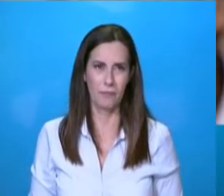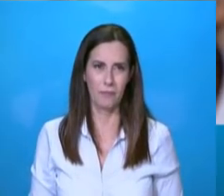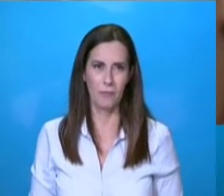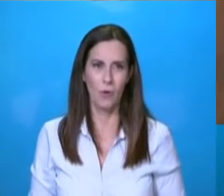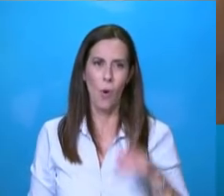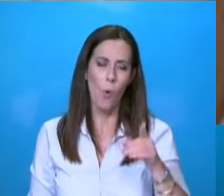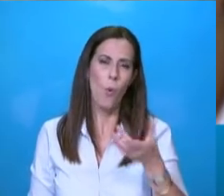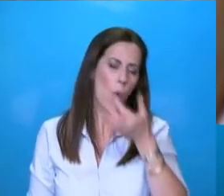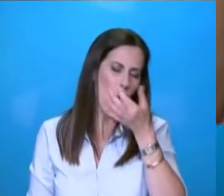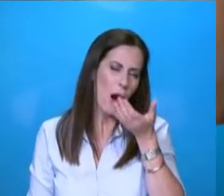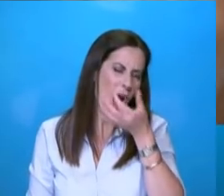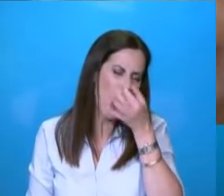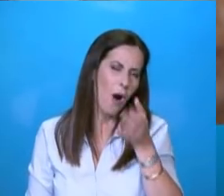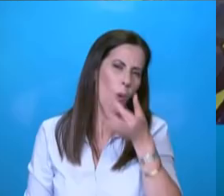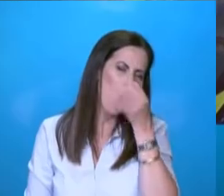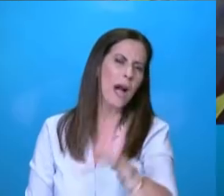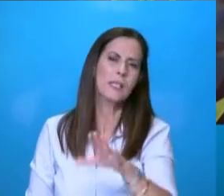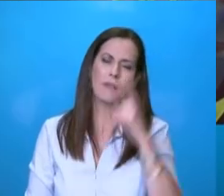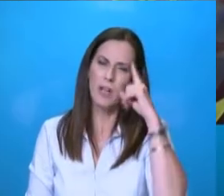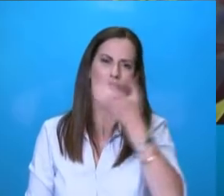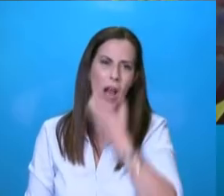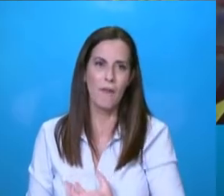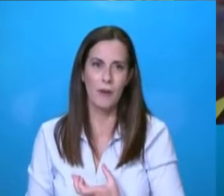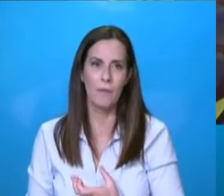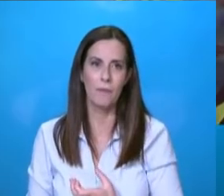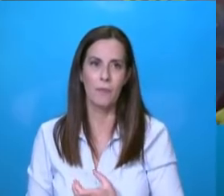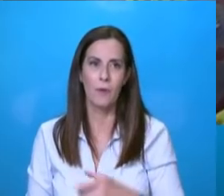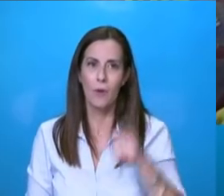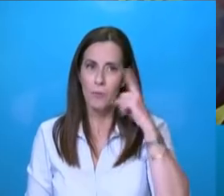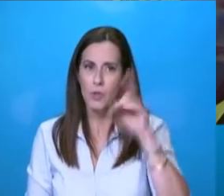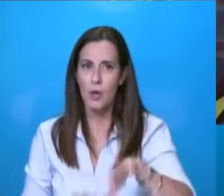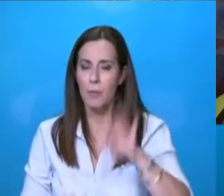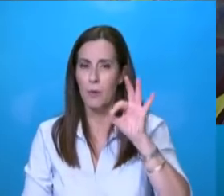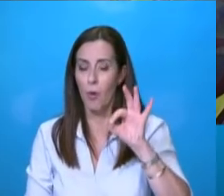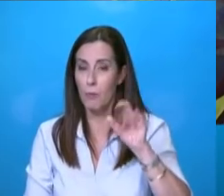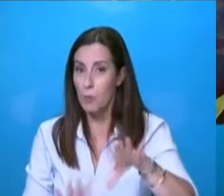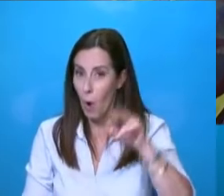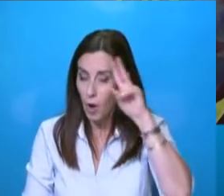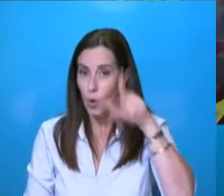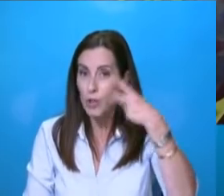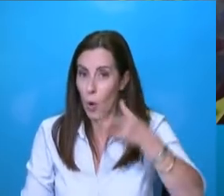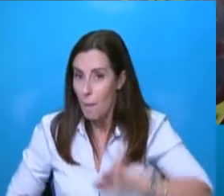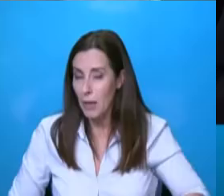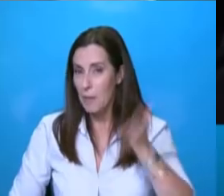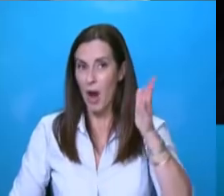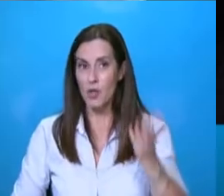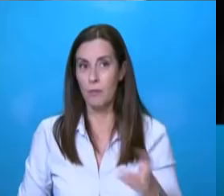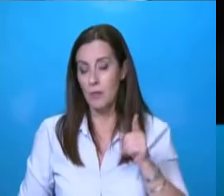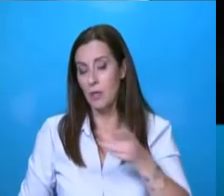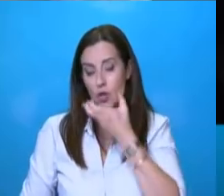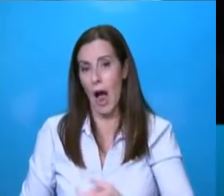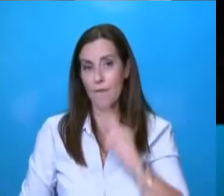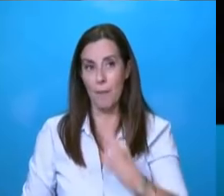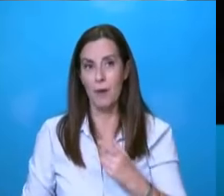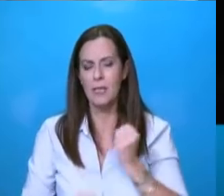ש? הוא עזב את דעת אבותיו. רב חיים אמר שמי שמצביע לליכוד יהיו לו בנים רשעים. זה מה שרב חיים אמר. אם להפריד